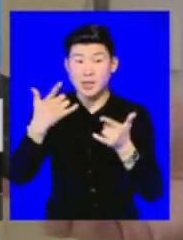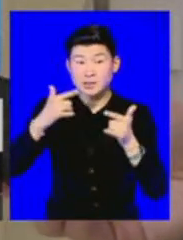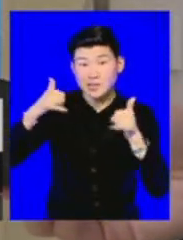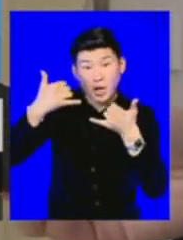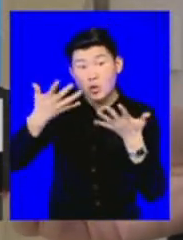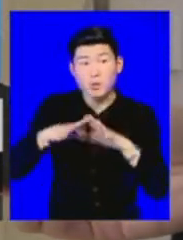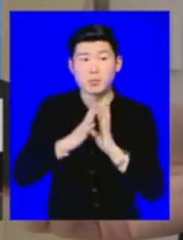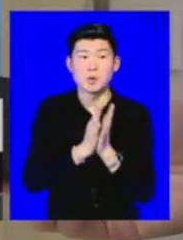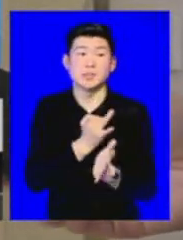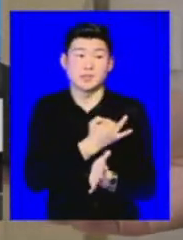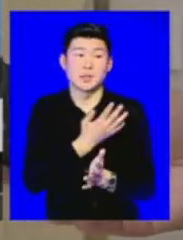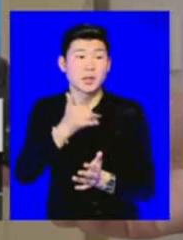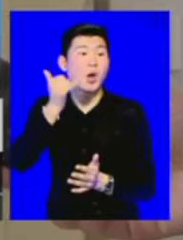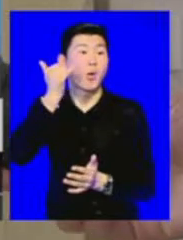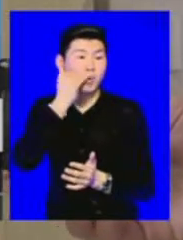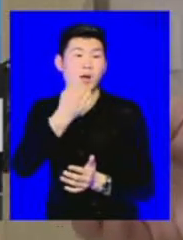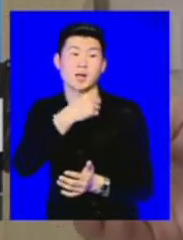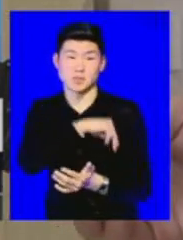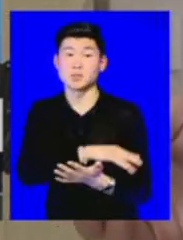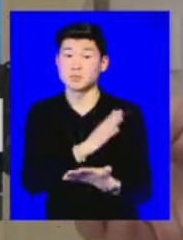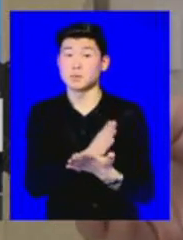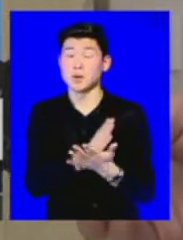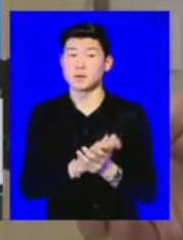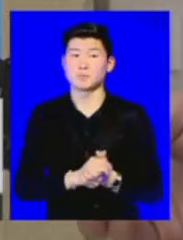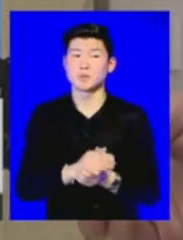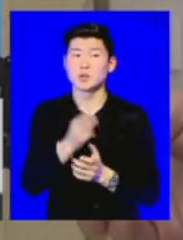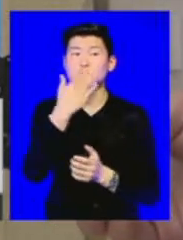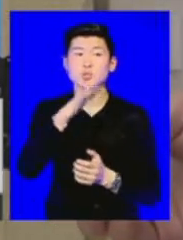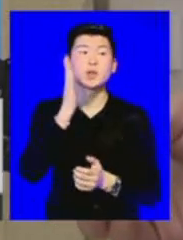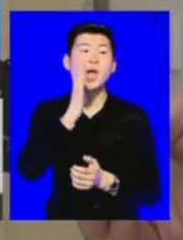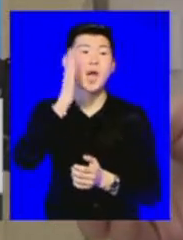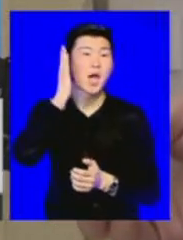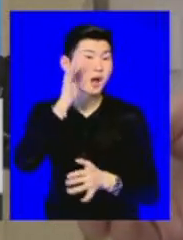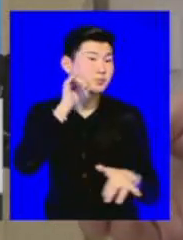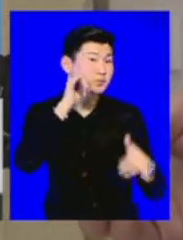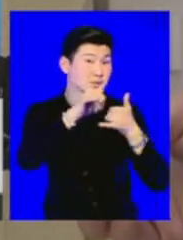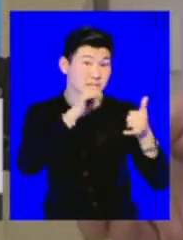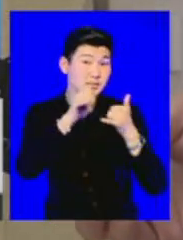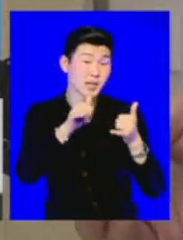ихтэй утасыг маань ашигладаг байгаа юм. Тэ шууд ээж аваргаа залгаад тэгээд